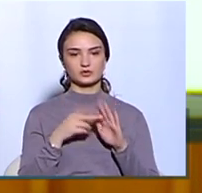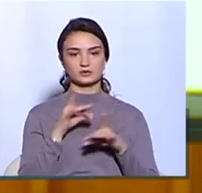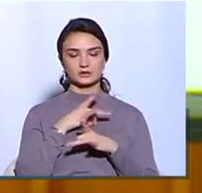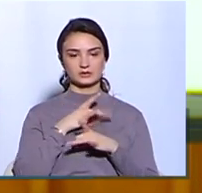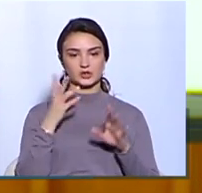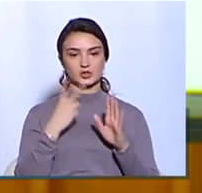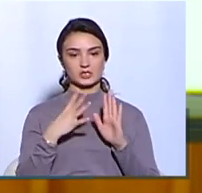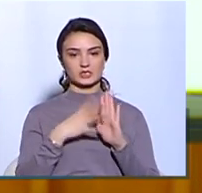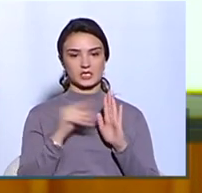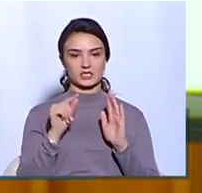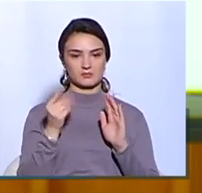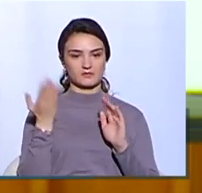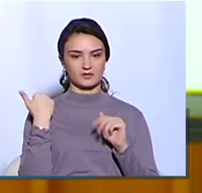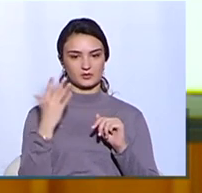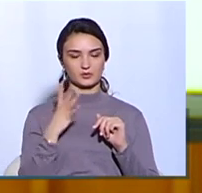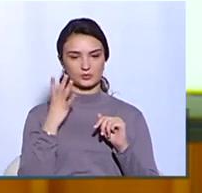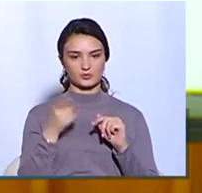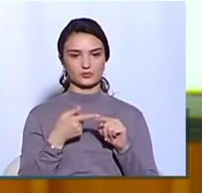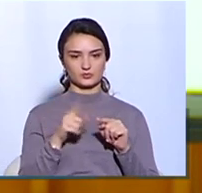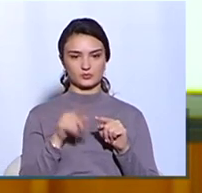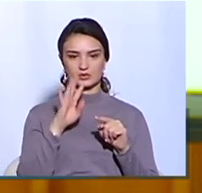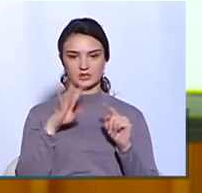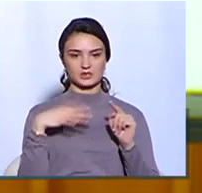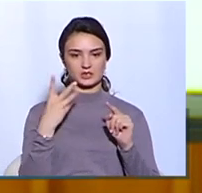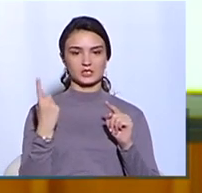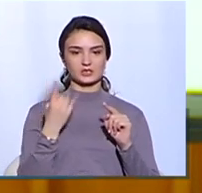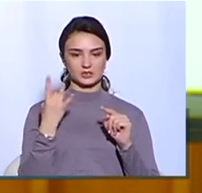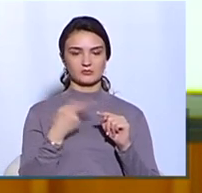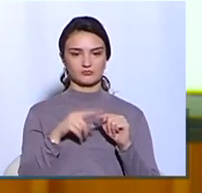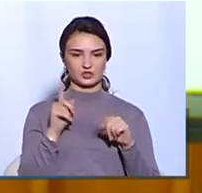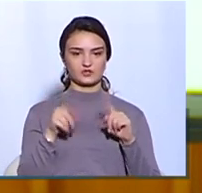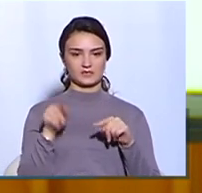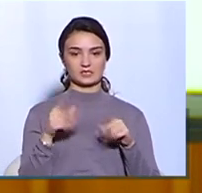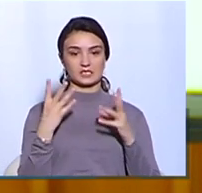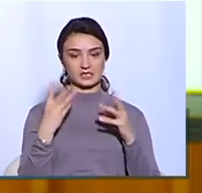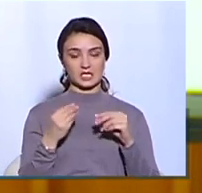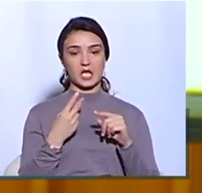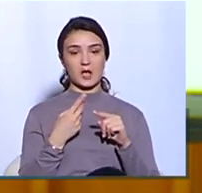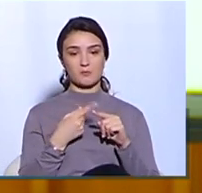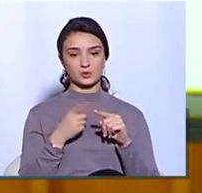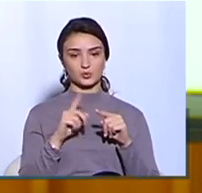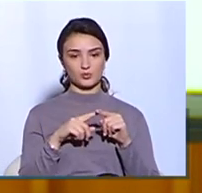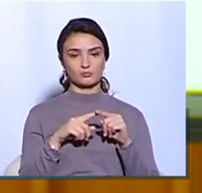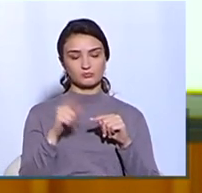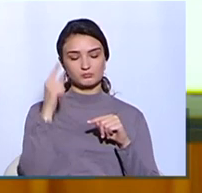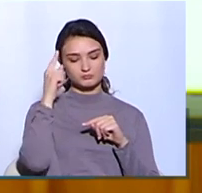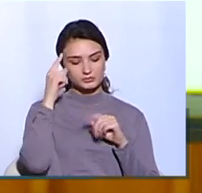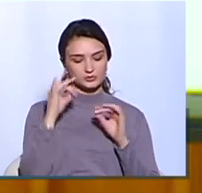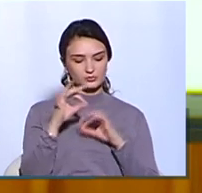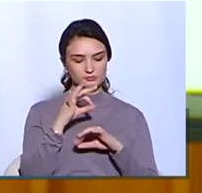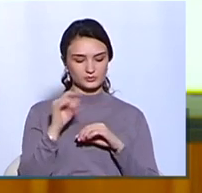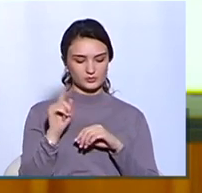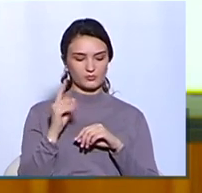აღნიშნეს 29 თებერვალს, ვინაიდან ეს 4 წელიწადშია და იშვიათია ეს დღე და ამიტომ ფიქრობდნენ, რომ